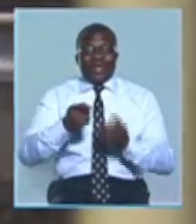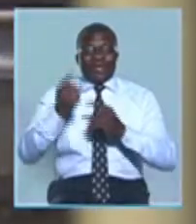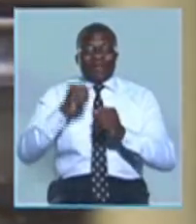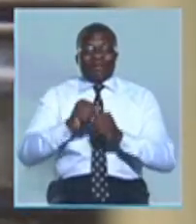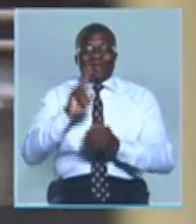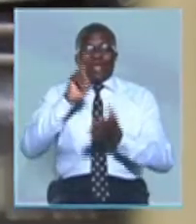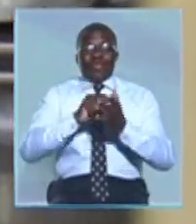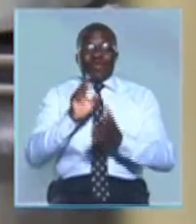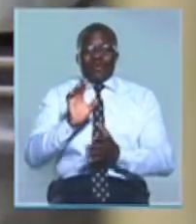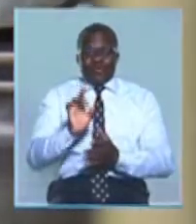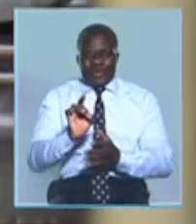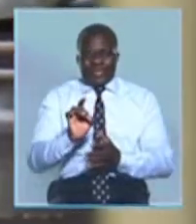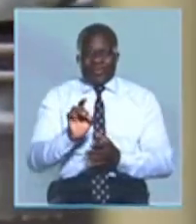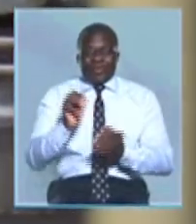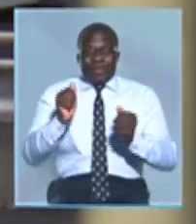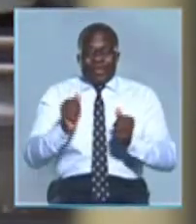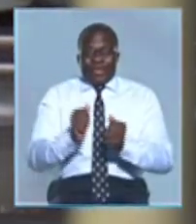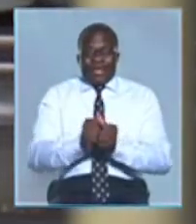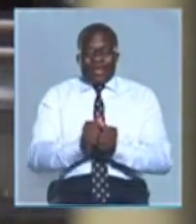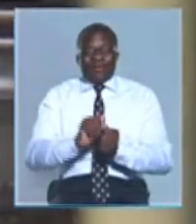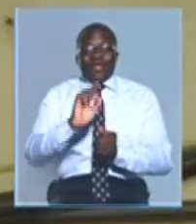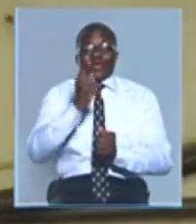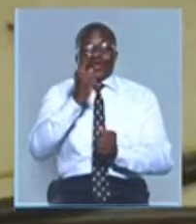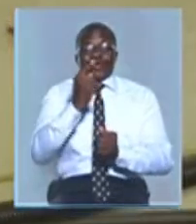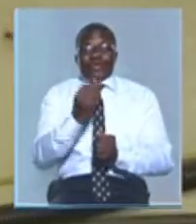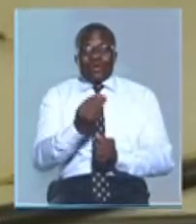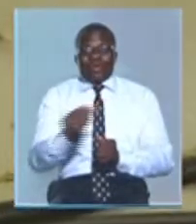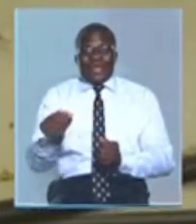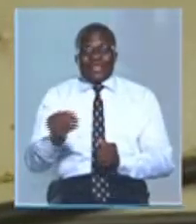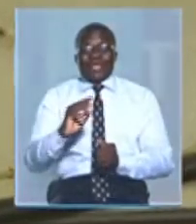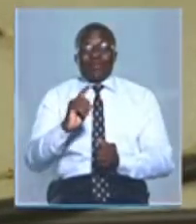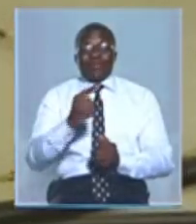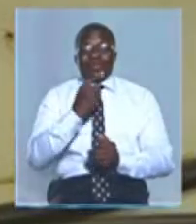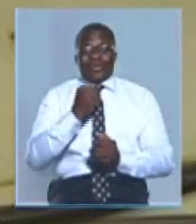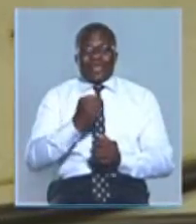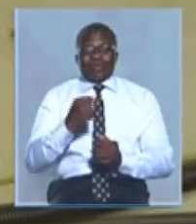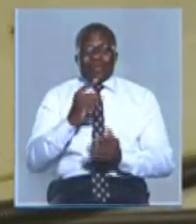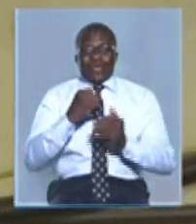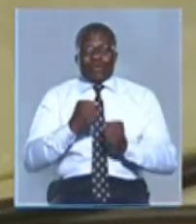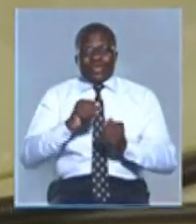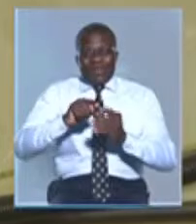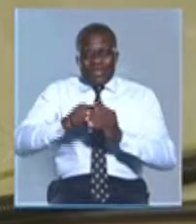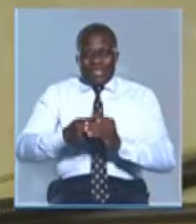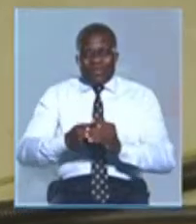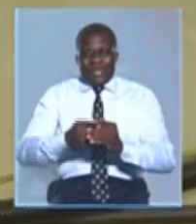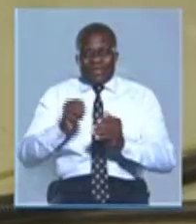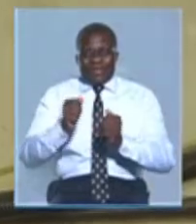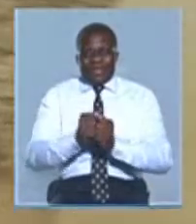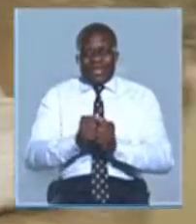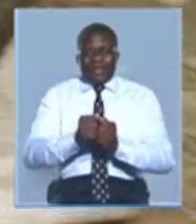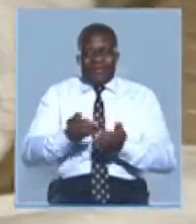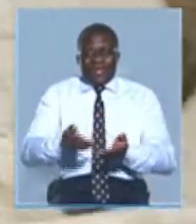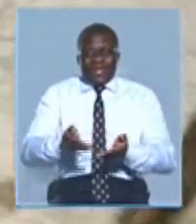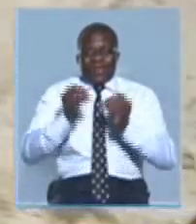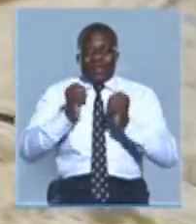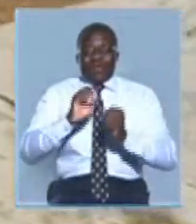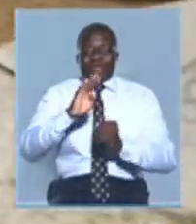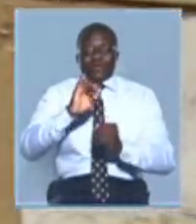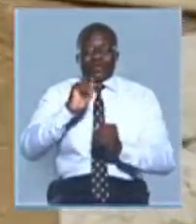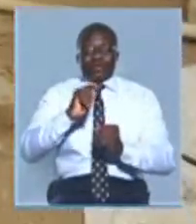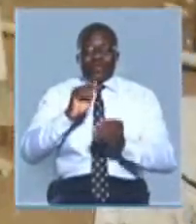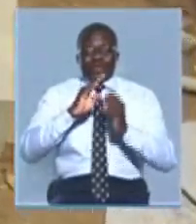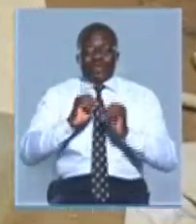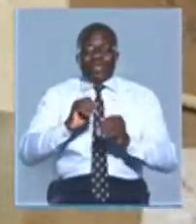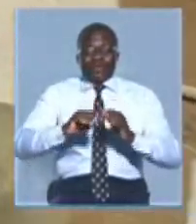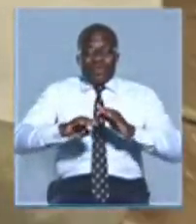à 2008 avec une seule matière première. Nous avons démarré avec la promotion de biodigesteurs domestiques